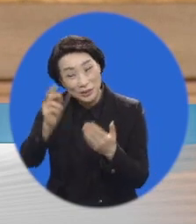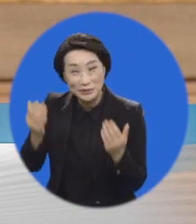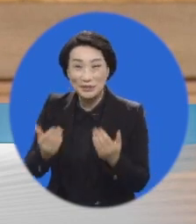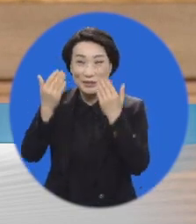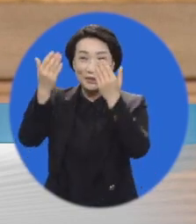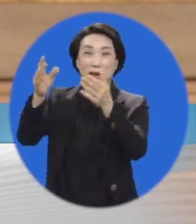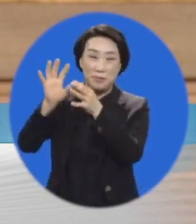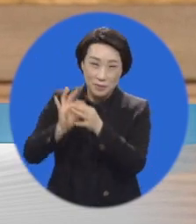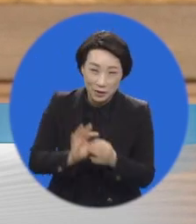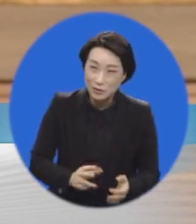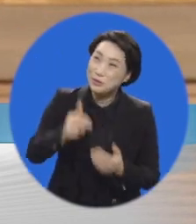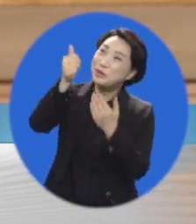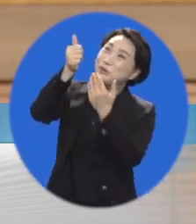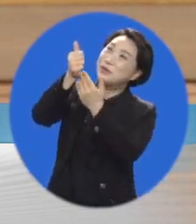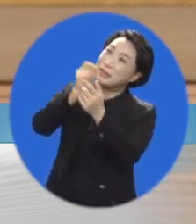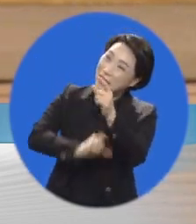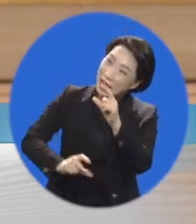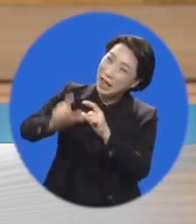찬송하면서